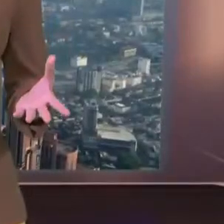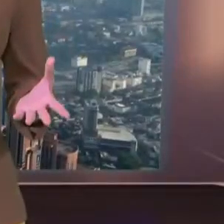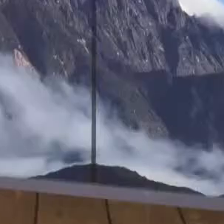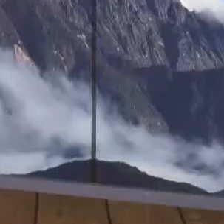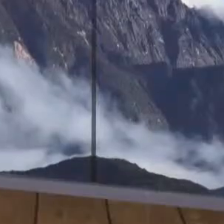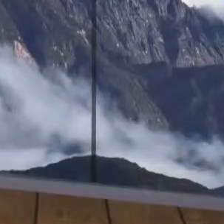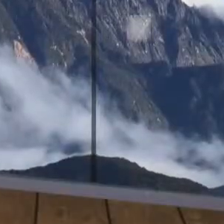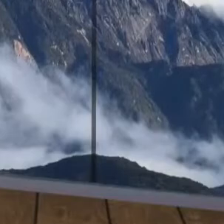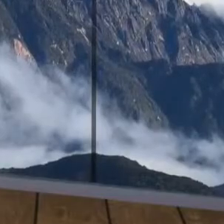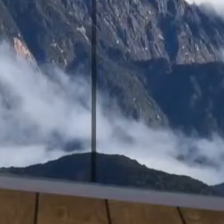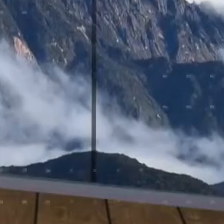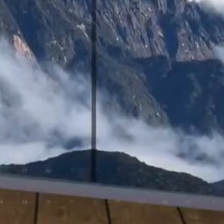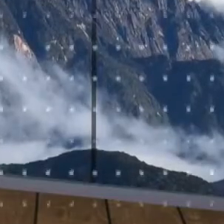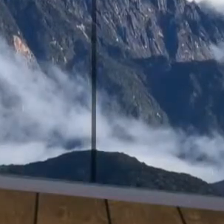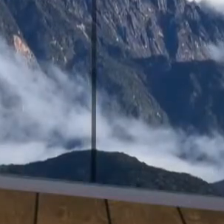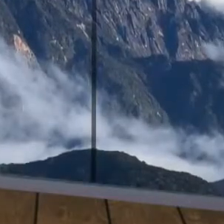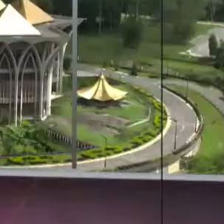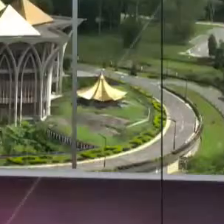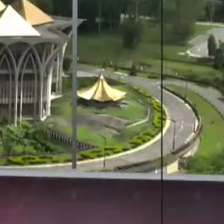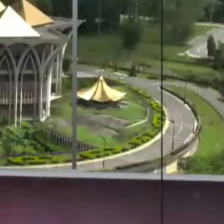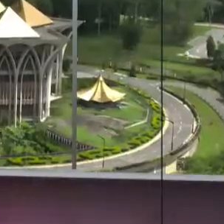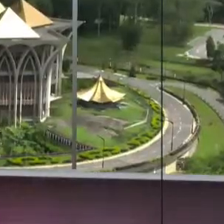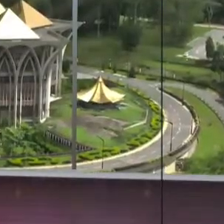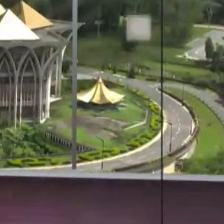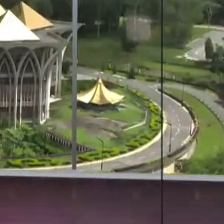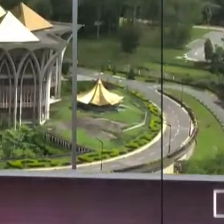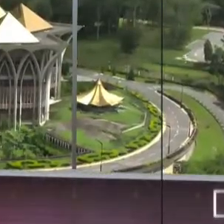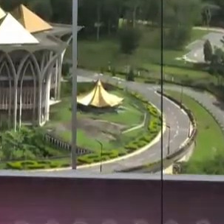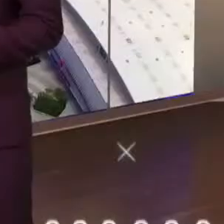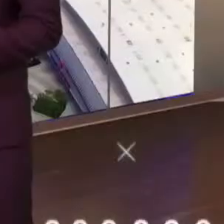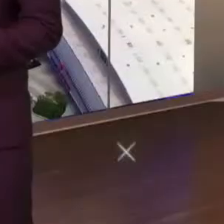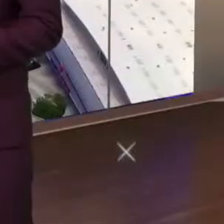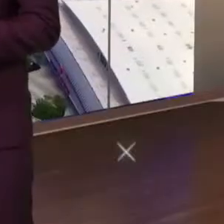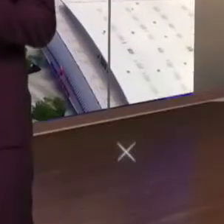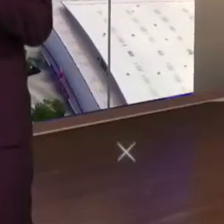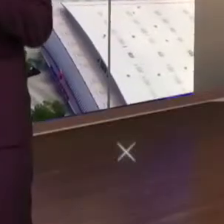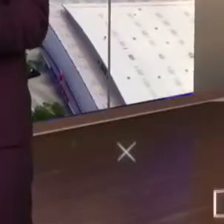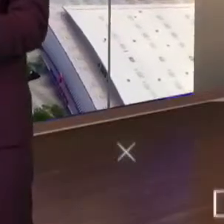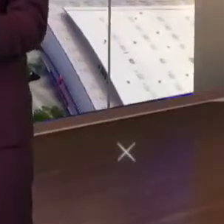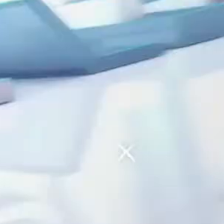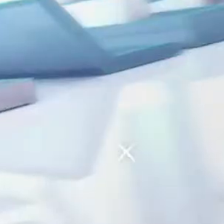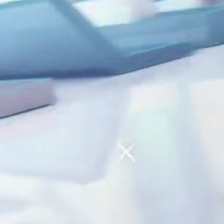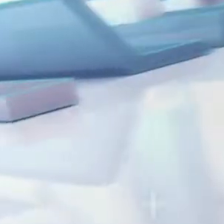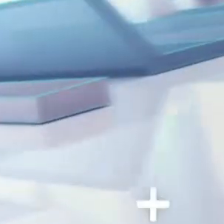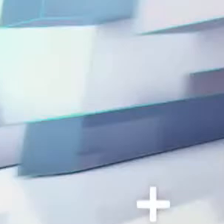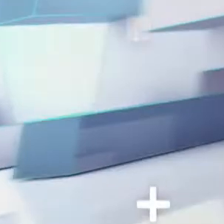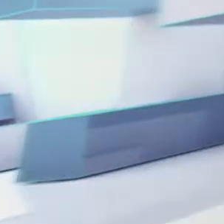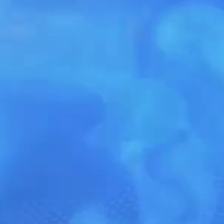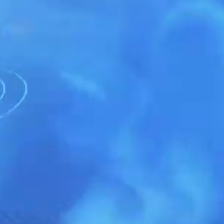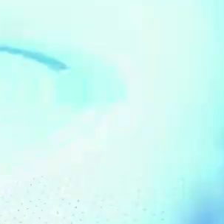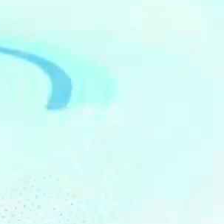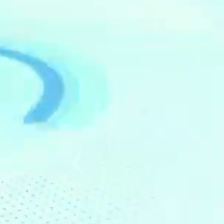Mulakan hari anda dengan informasi terkini. Liputan menyeluruh. Aksi tanpa henti.